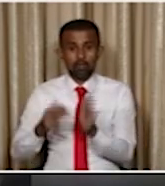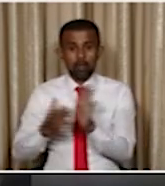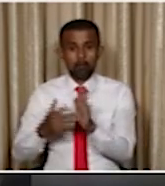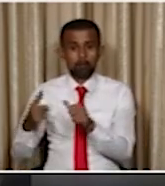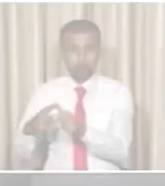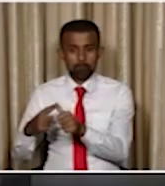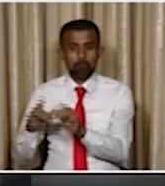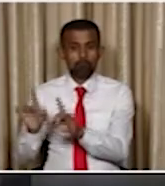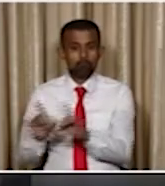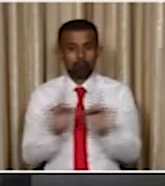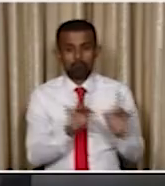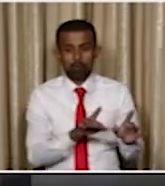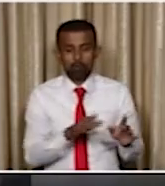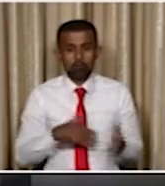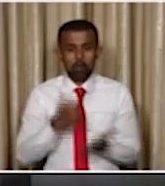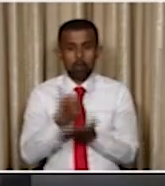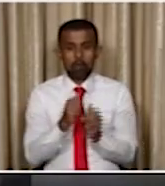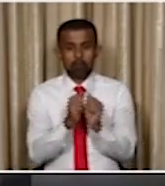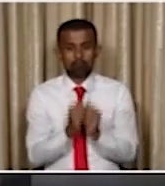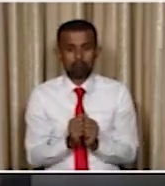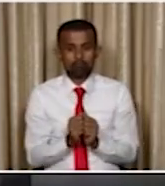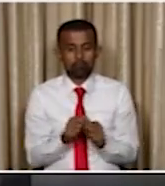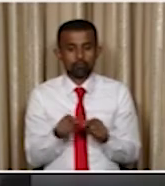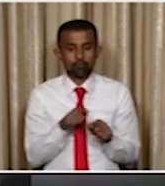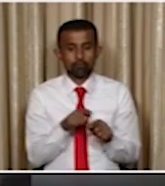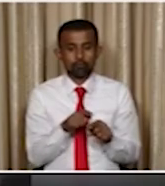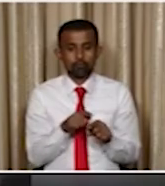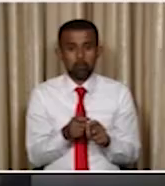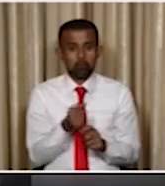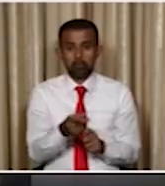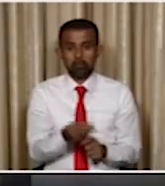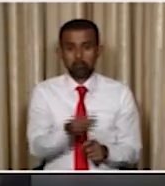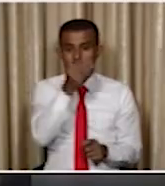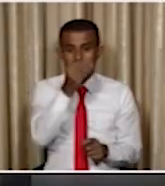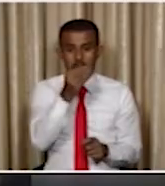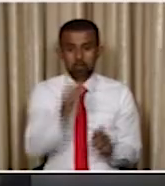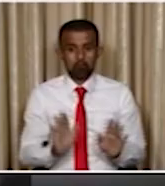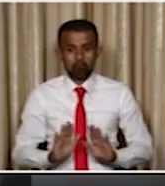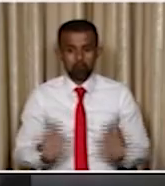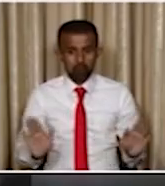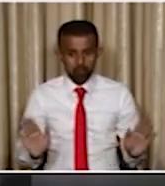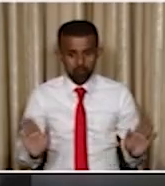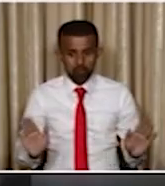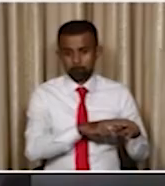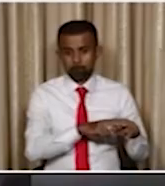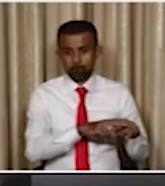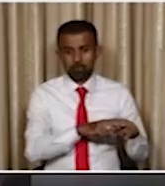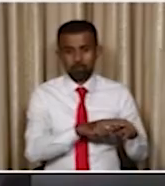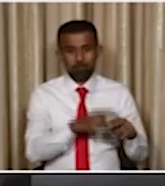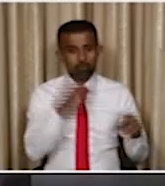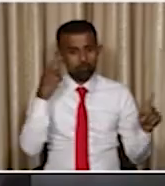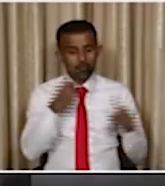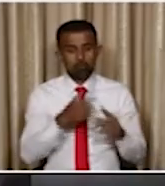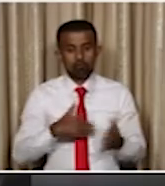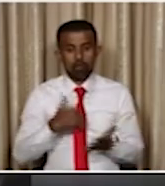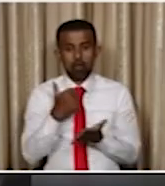කාණ්ඩයට ඇතුළත් විය යුතුයි මහ බැංකුවේ වැඩ කරපු පළියට ඔවුන්ට එහෙම පරිවැඩි කිරීමක් සිද්ධ නොවිය යුතුයි කියලා ඔවුන් කියලා දෙනවා මහ